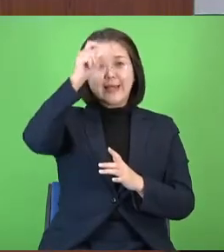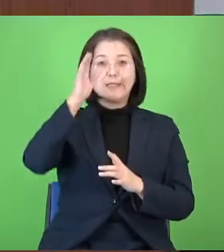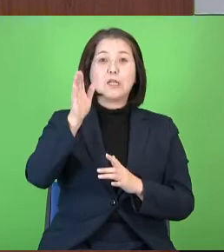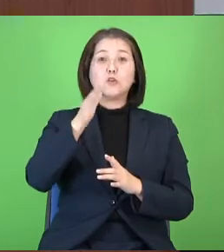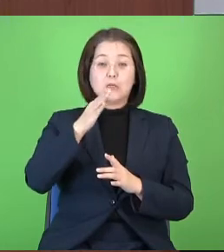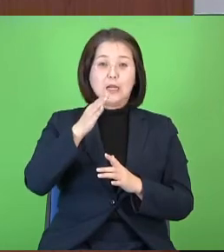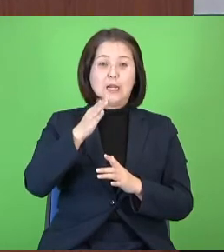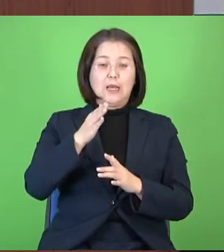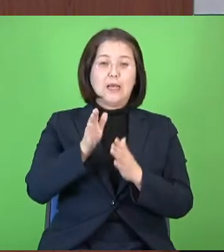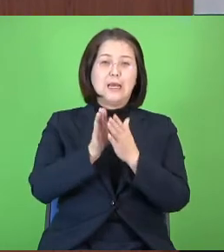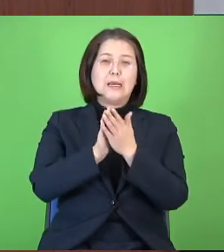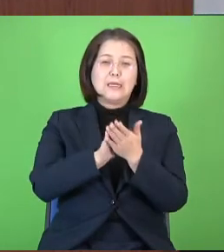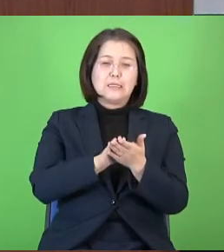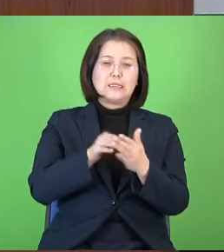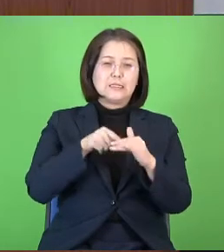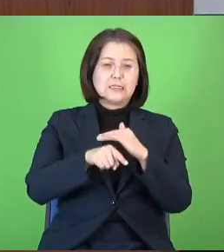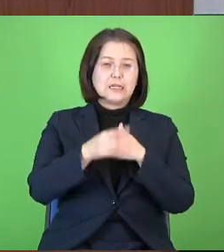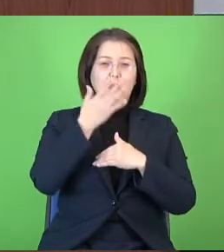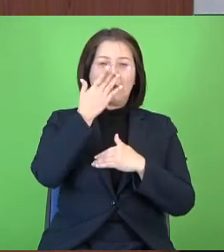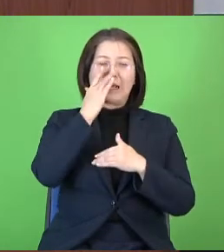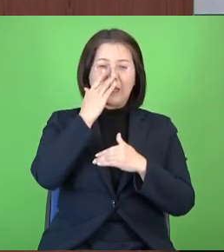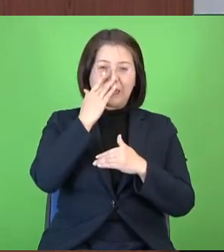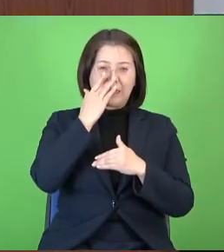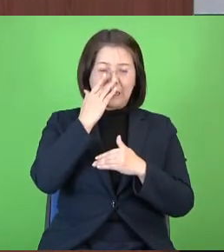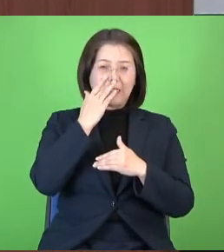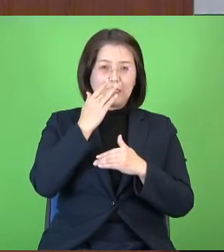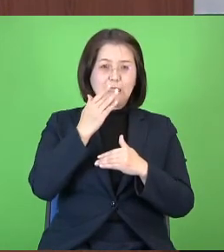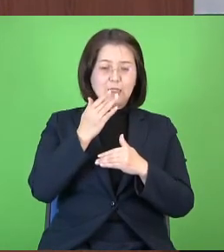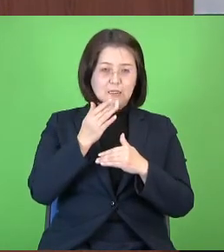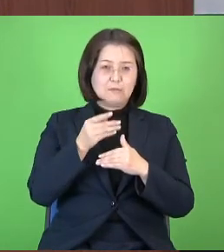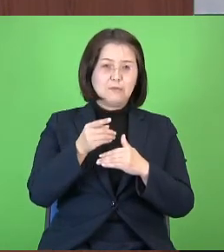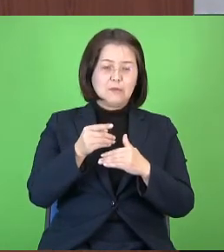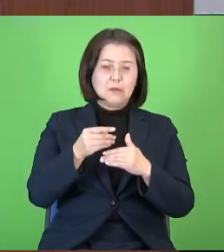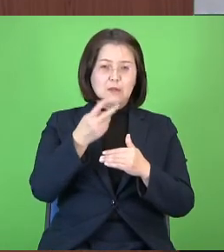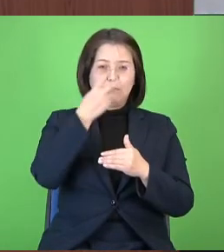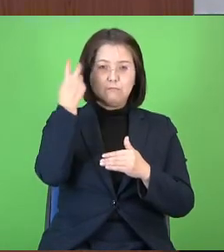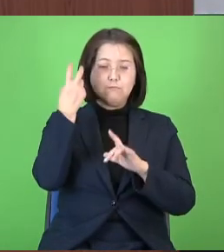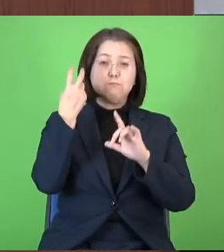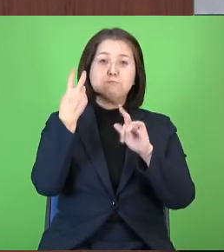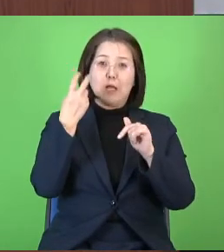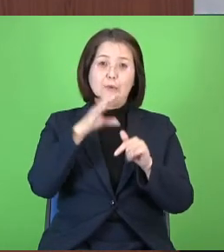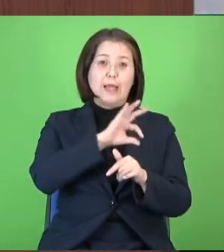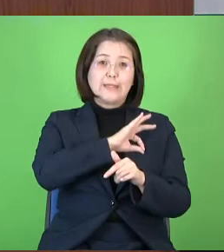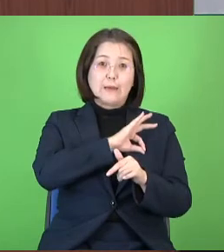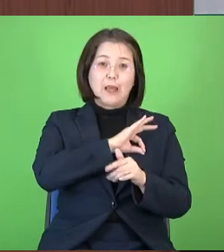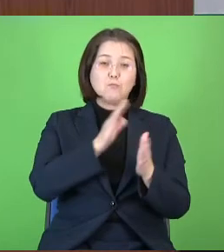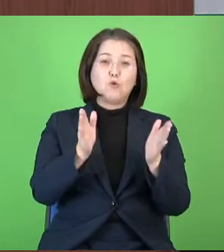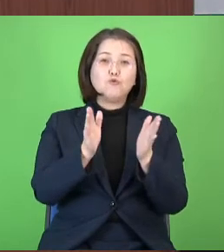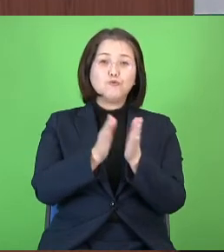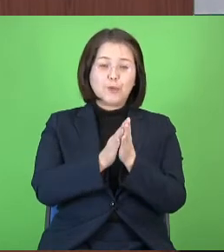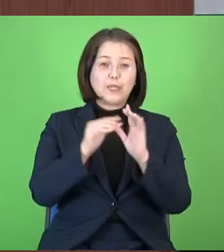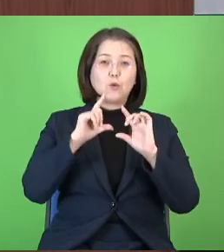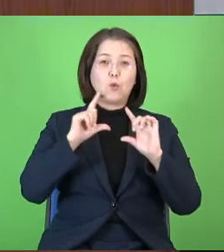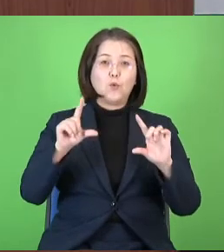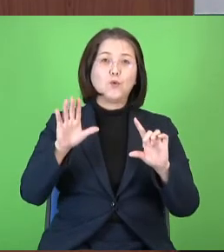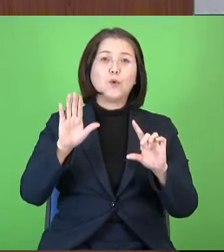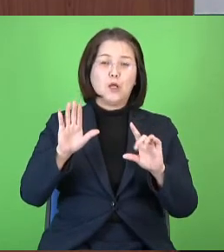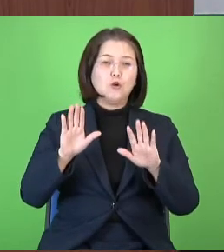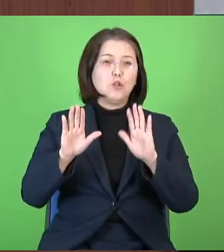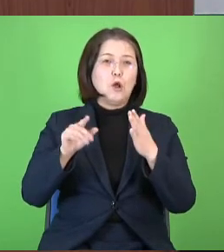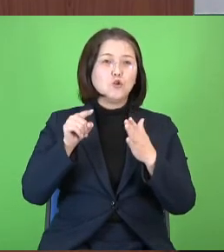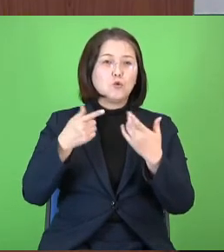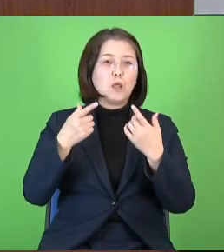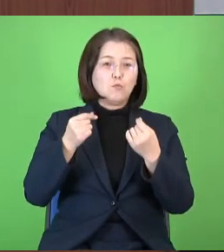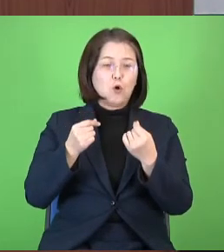フェチ系の先です今の点でちょっとあの追加の質問なんですけれどもあのまあ最大とかで亡くなったカッター警察から多分